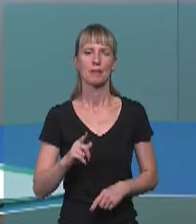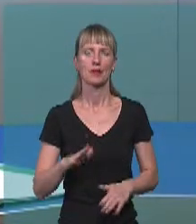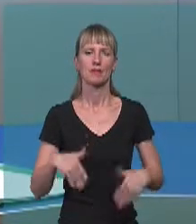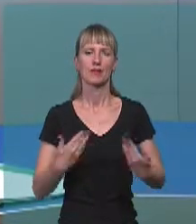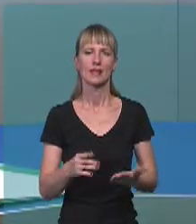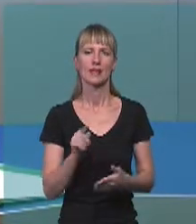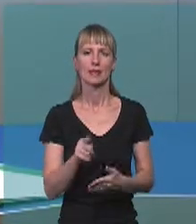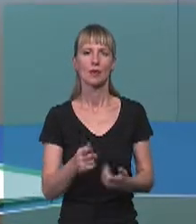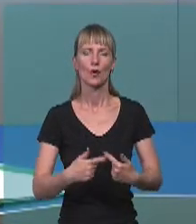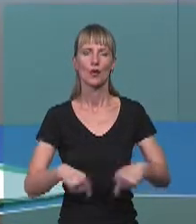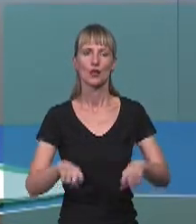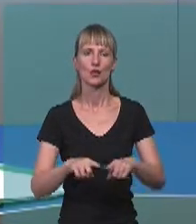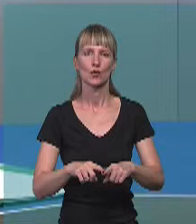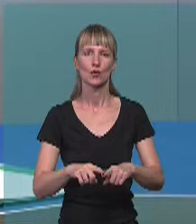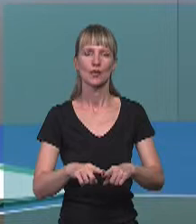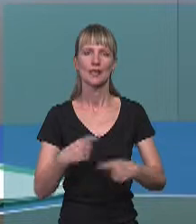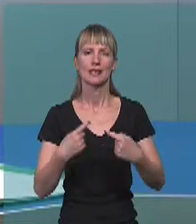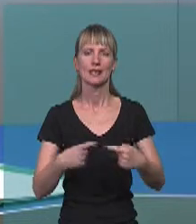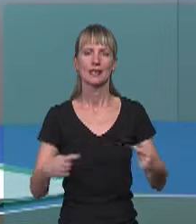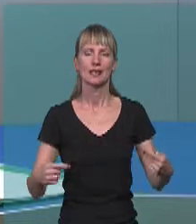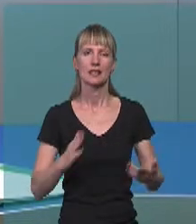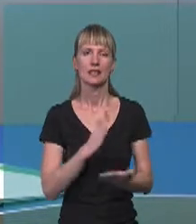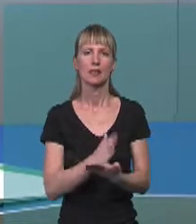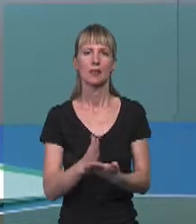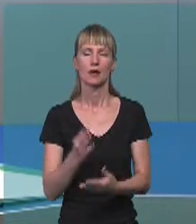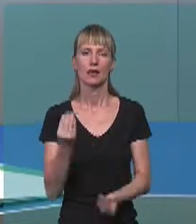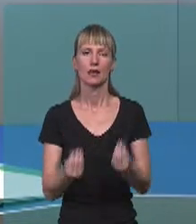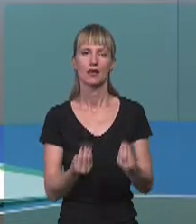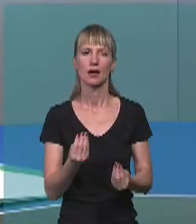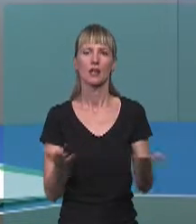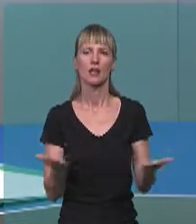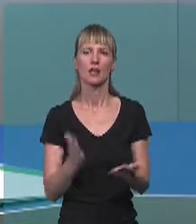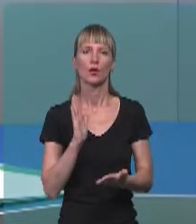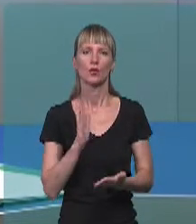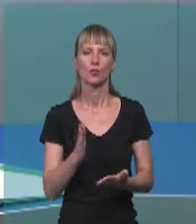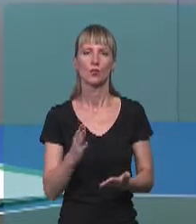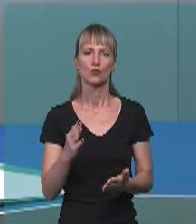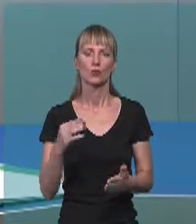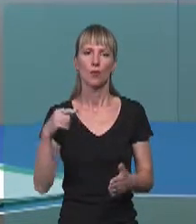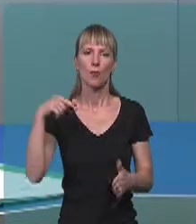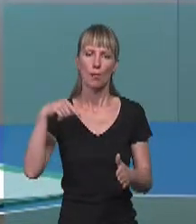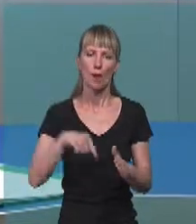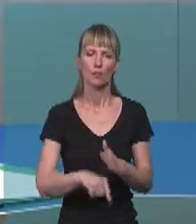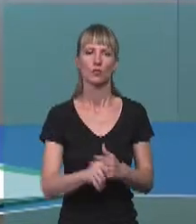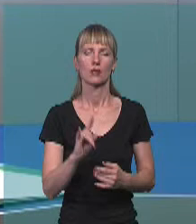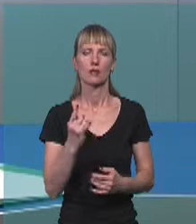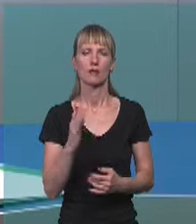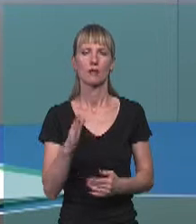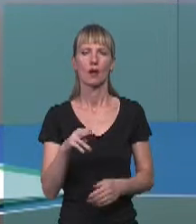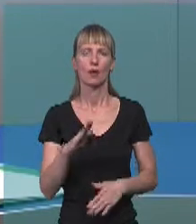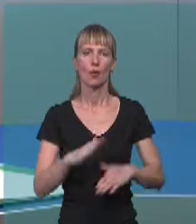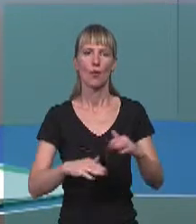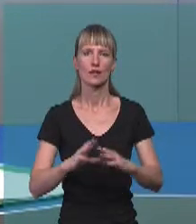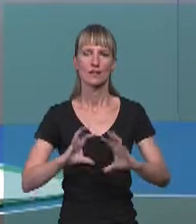рекомендувала їм організовувати різні напрямки ігор, які будуть погружати дитину от в професійний